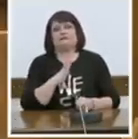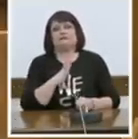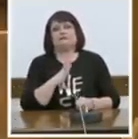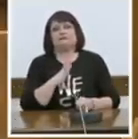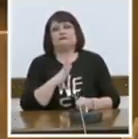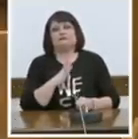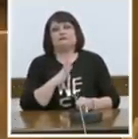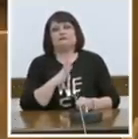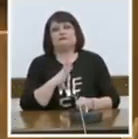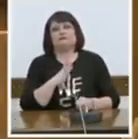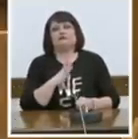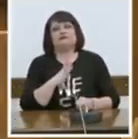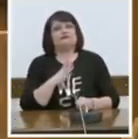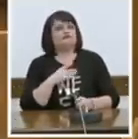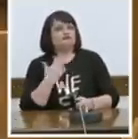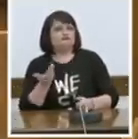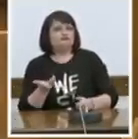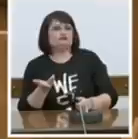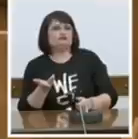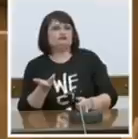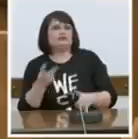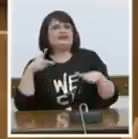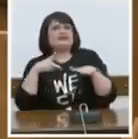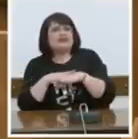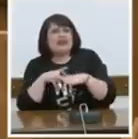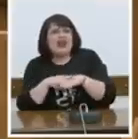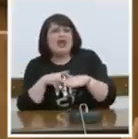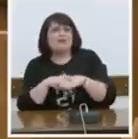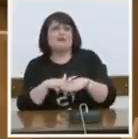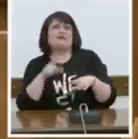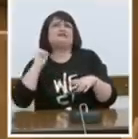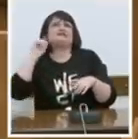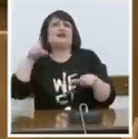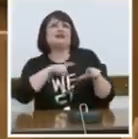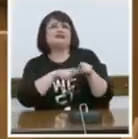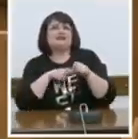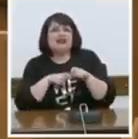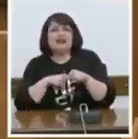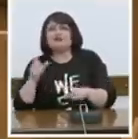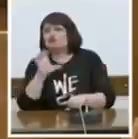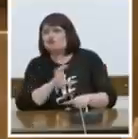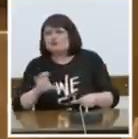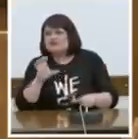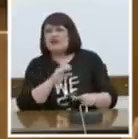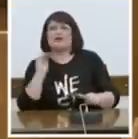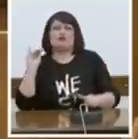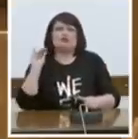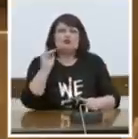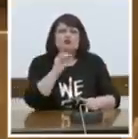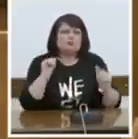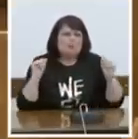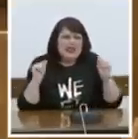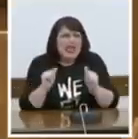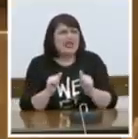ακόμη τους καταδιώκουν τράπεζες και funds. Λείπει ο κύριος Μητσοτάκης